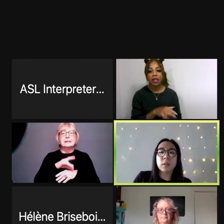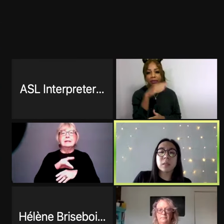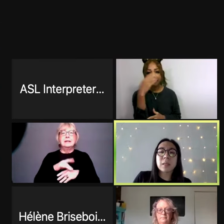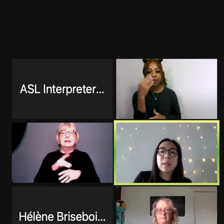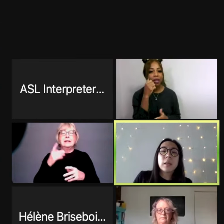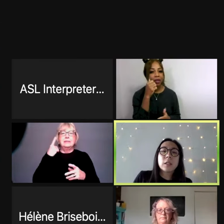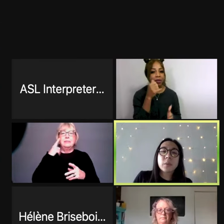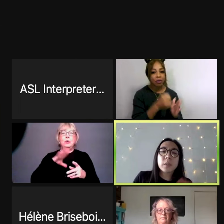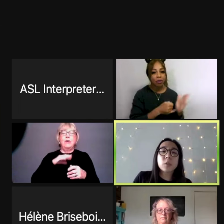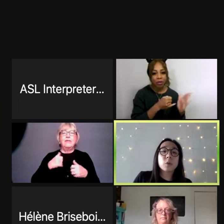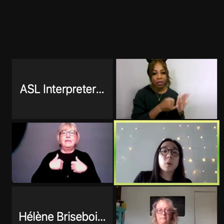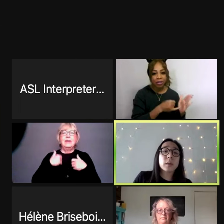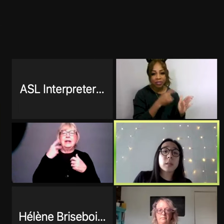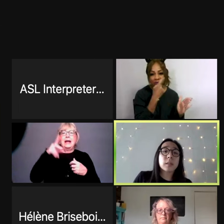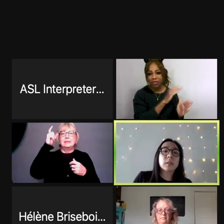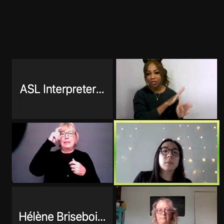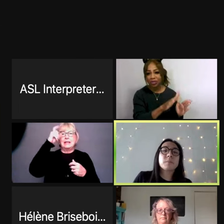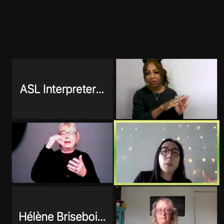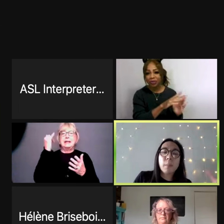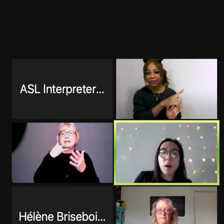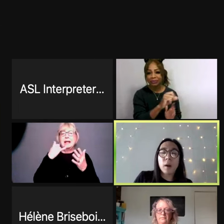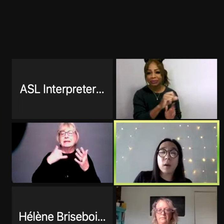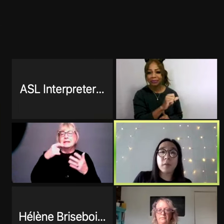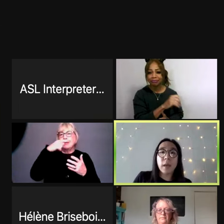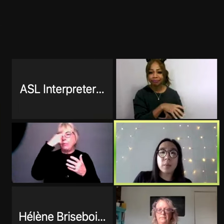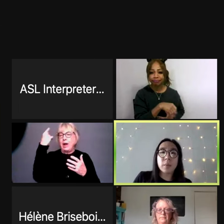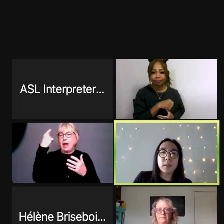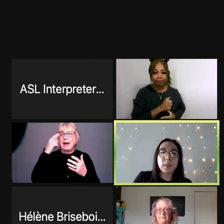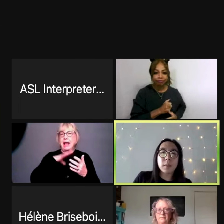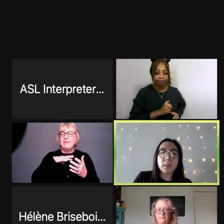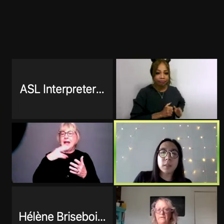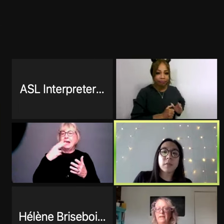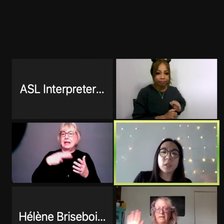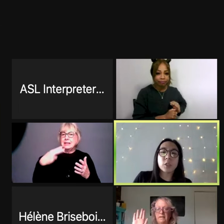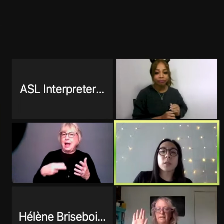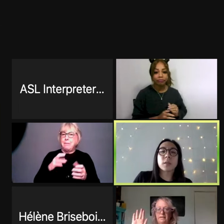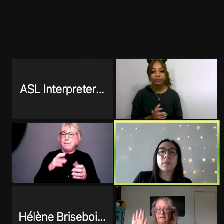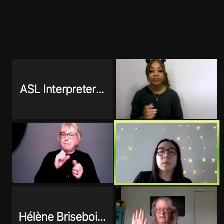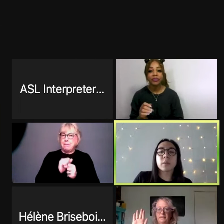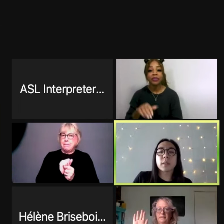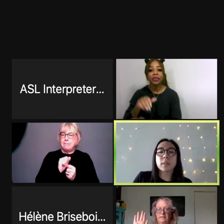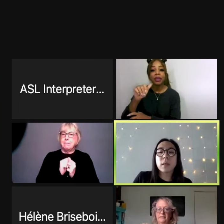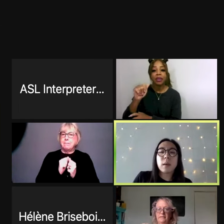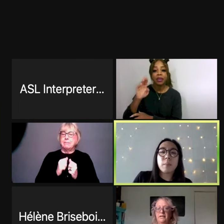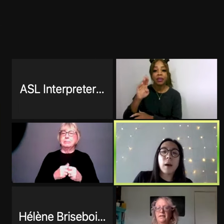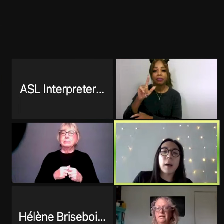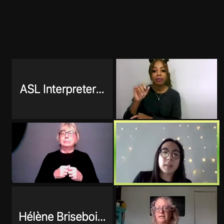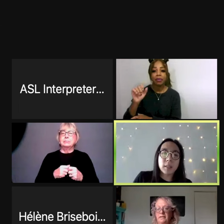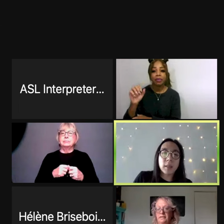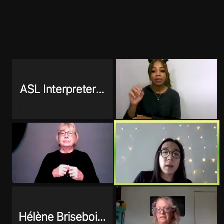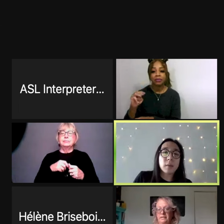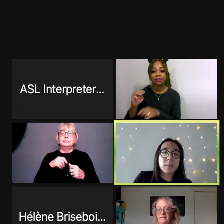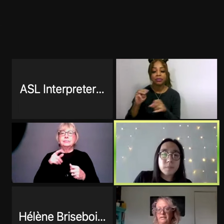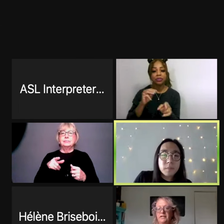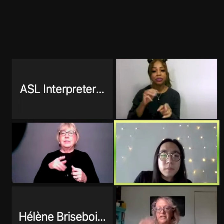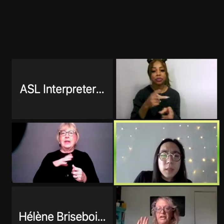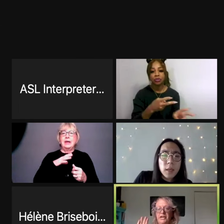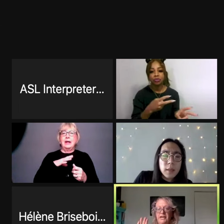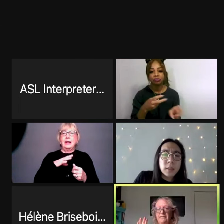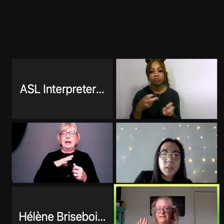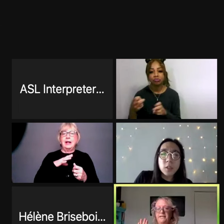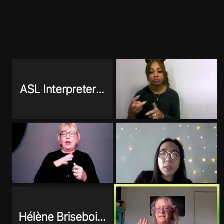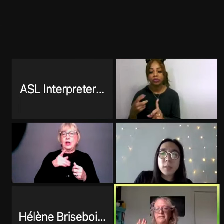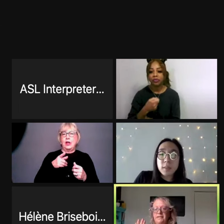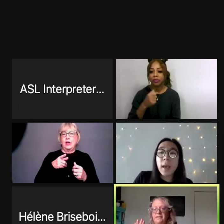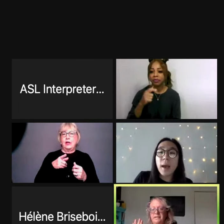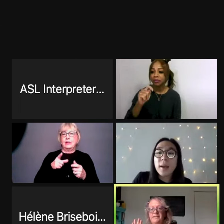expériences vécues par les artistes noirs avec des handicaps cachés. Alors, elle s'est appuyée sur cette partie de